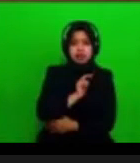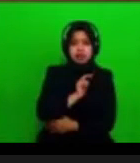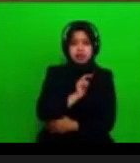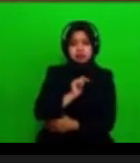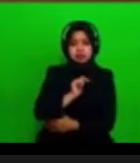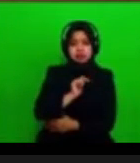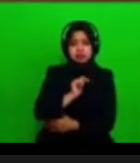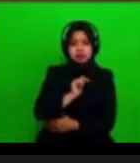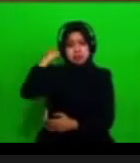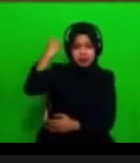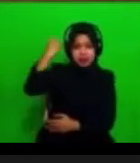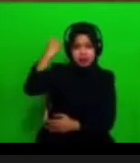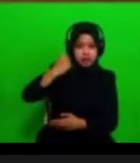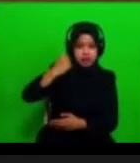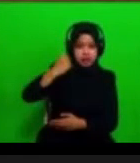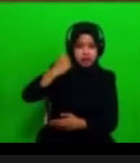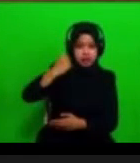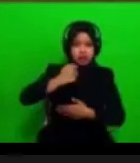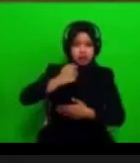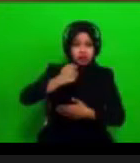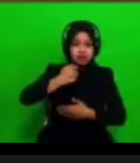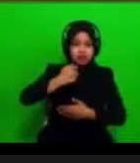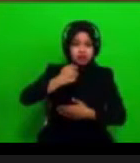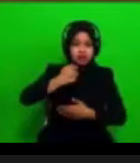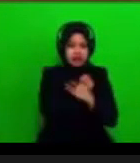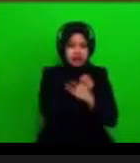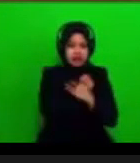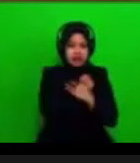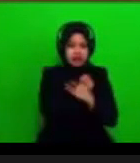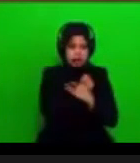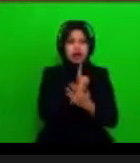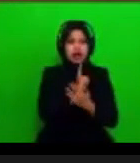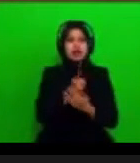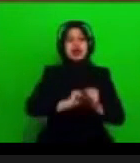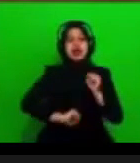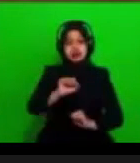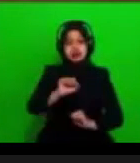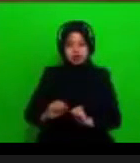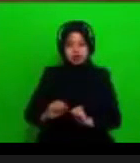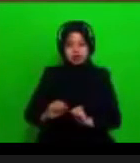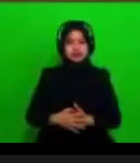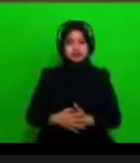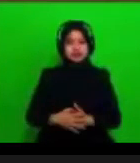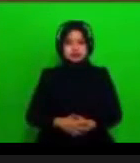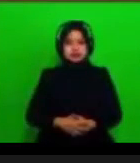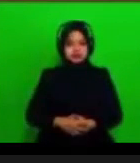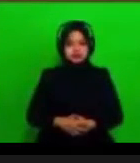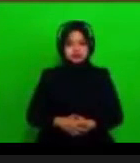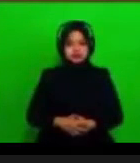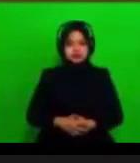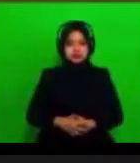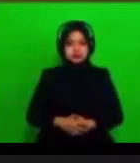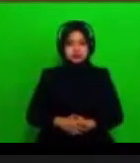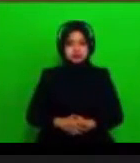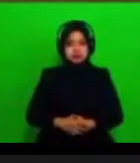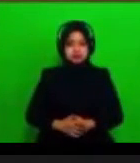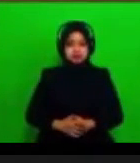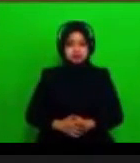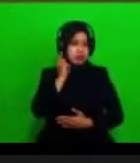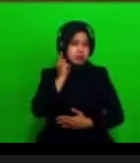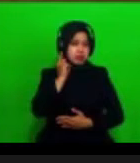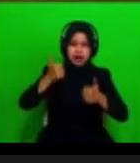hebat untuk keluarga kami. Jadikanlah kami menjadi penerang penyemangat dan embun pagi bagi suami